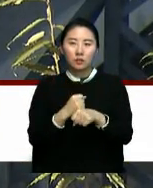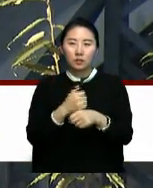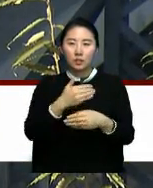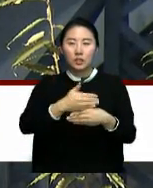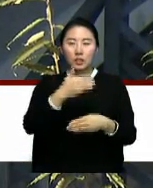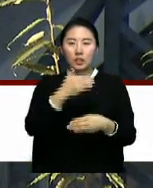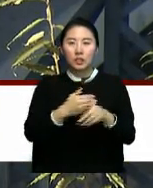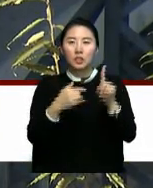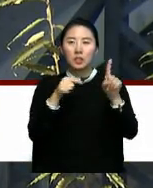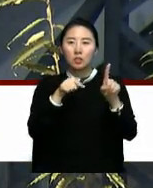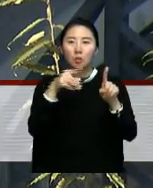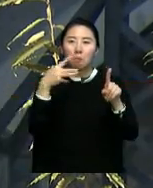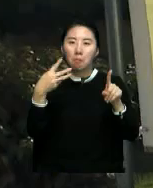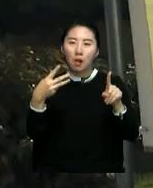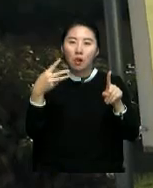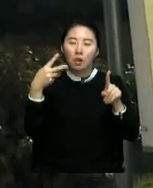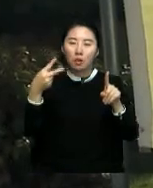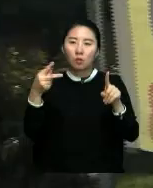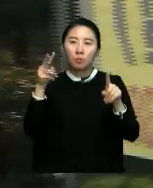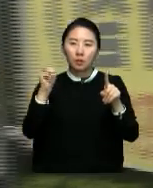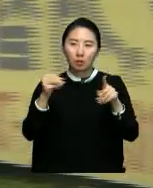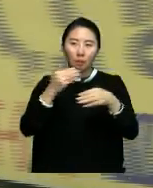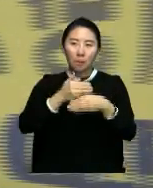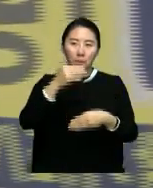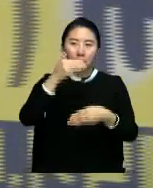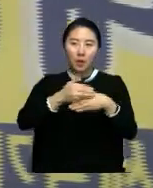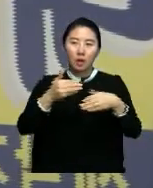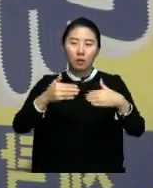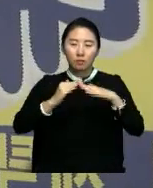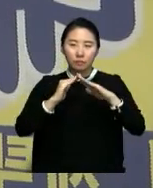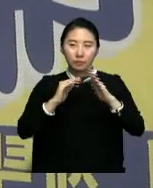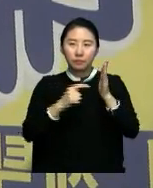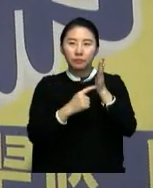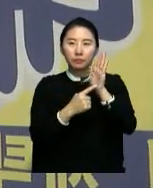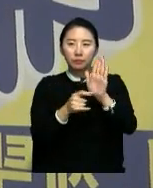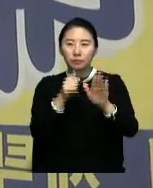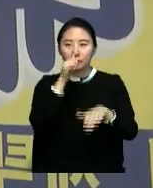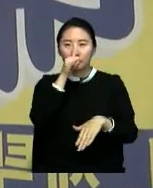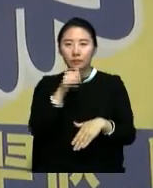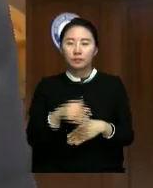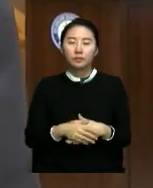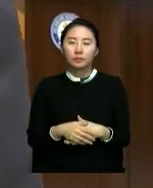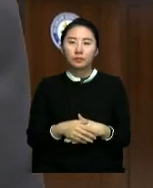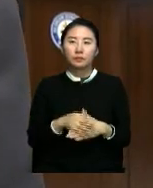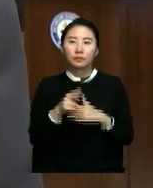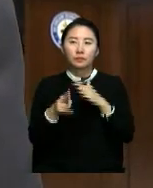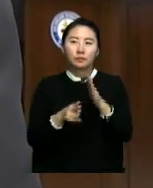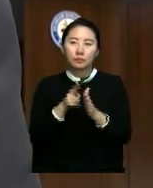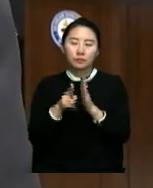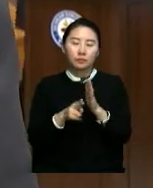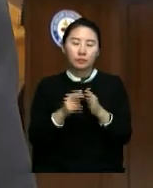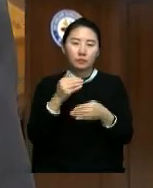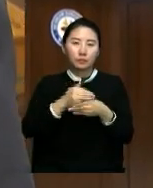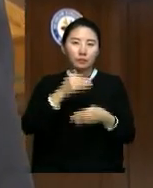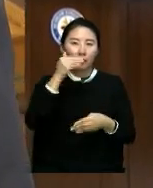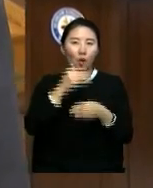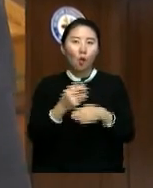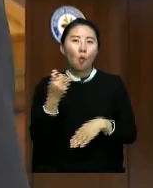동편 1.8km 구간에 방음벽을 설치하기로 했습니다. 철도 방음벽이